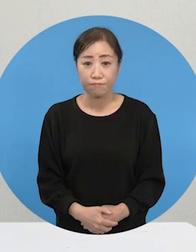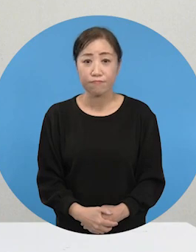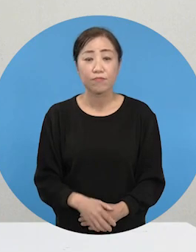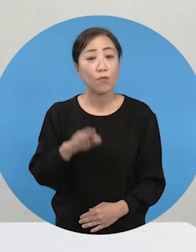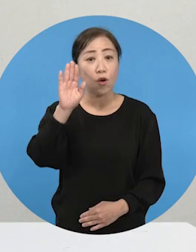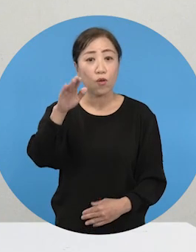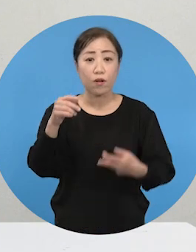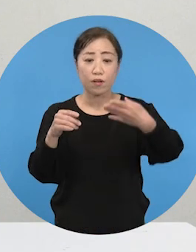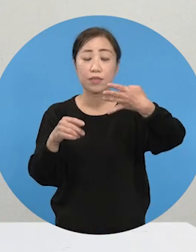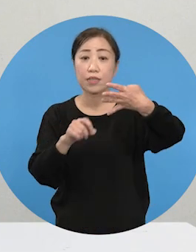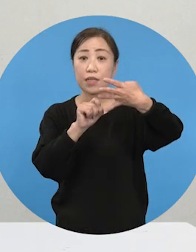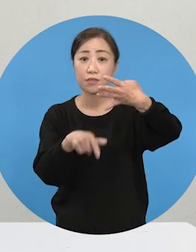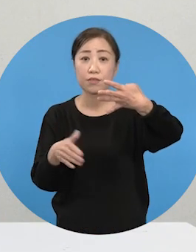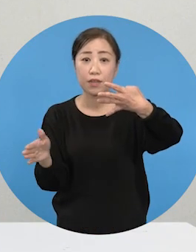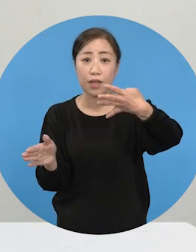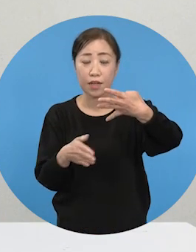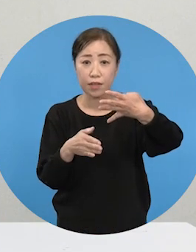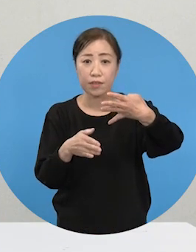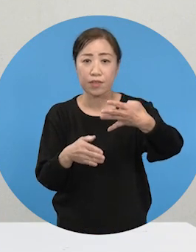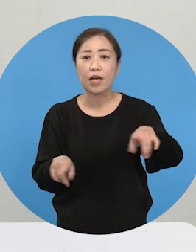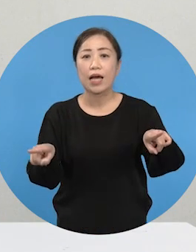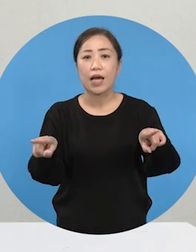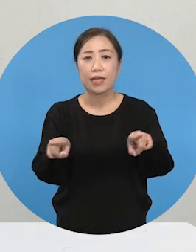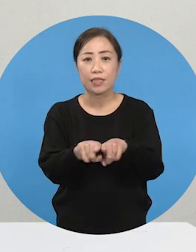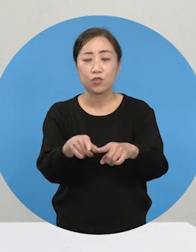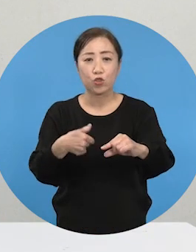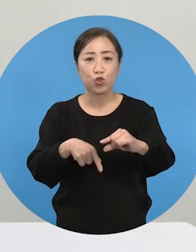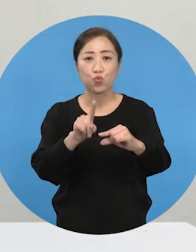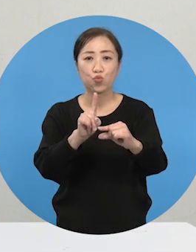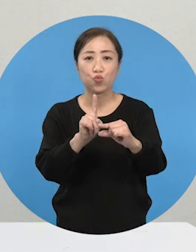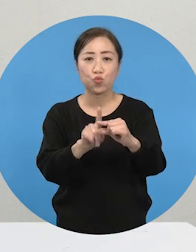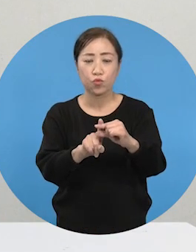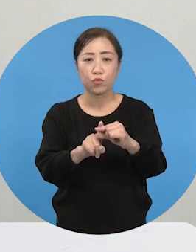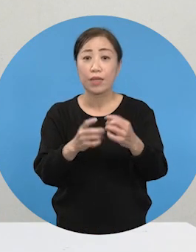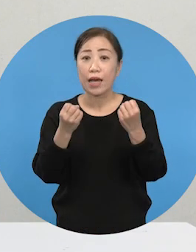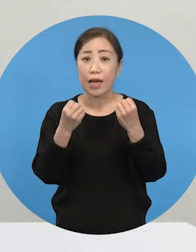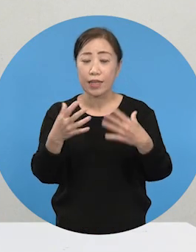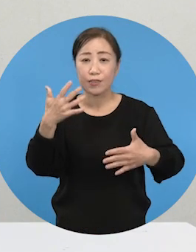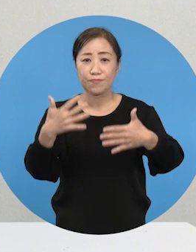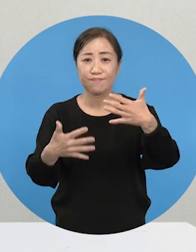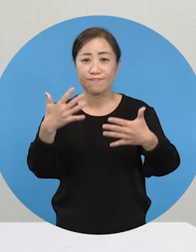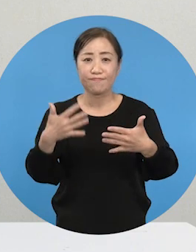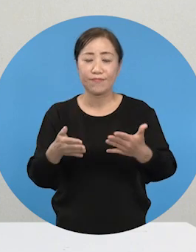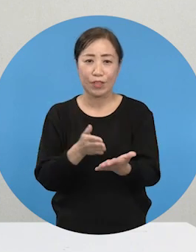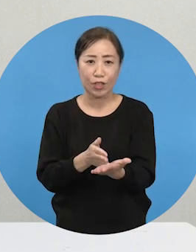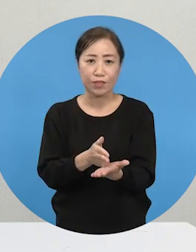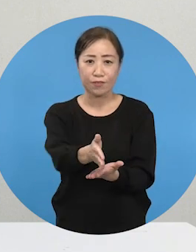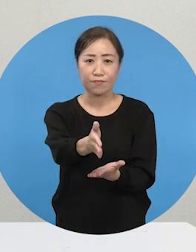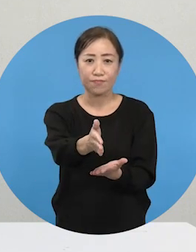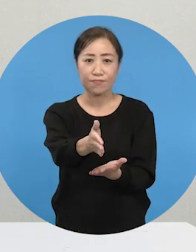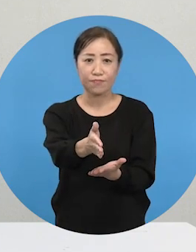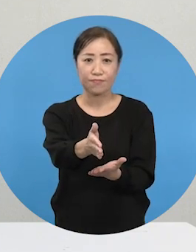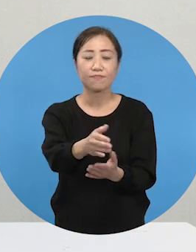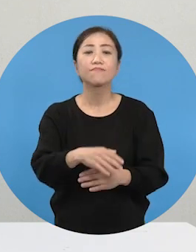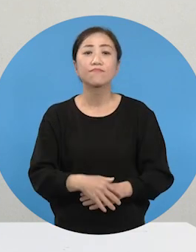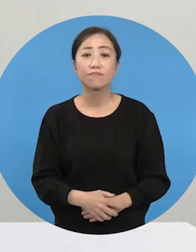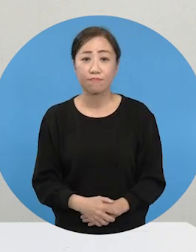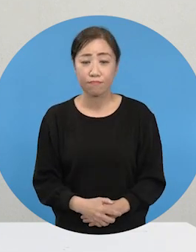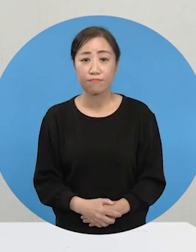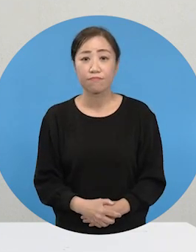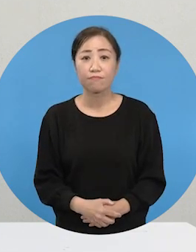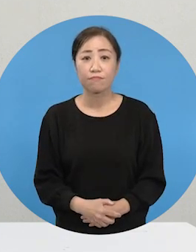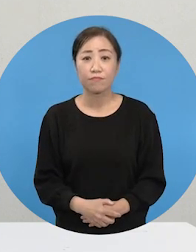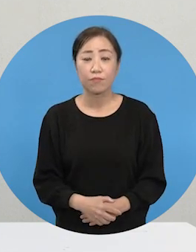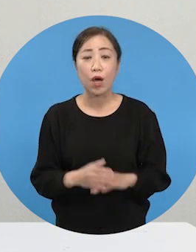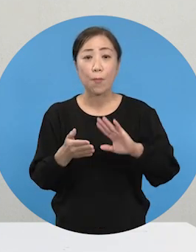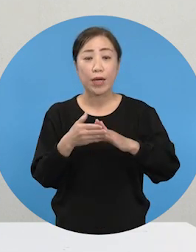なお4月からはこの番組に代わって一緒に府中という新番組が始まります。